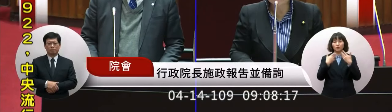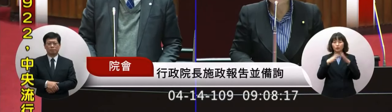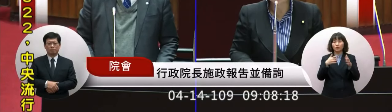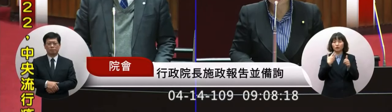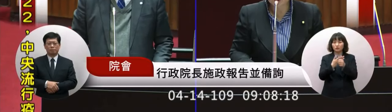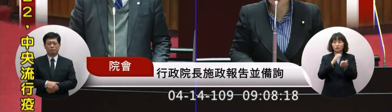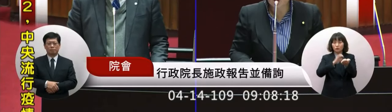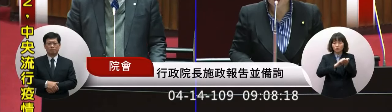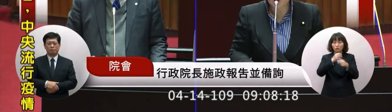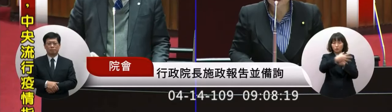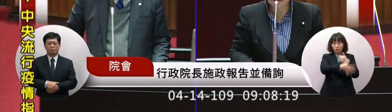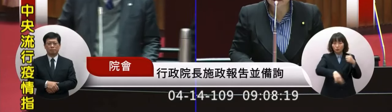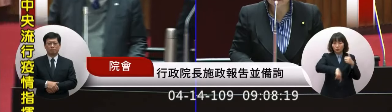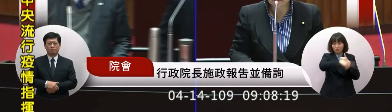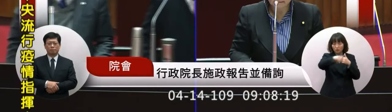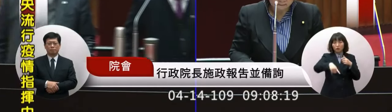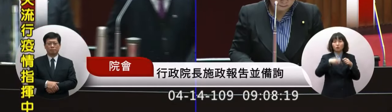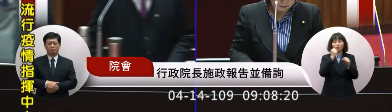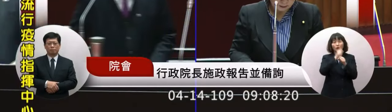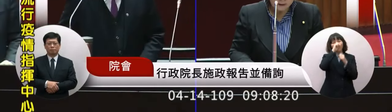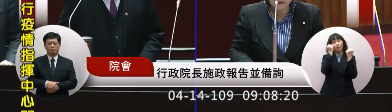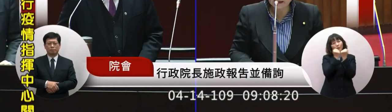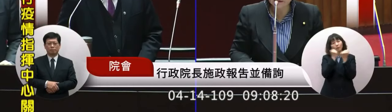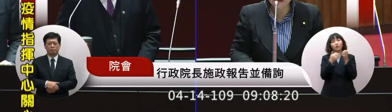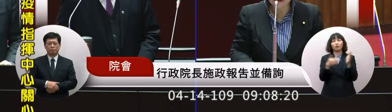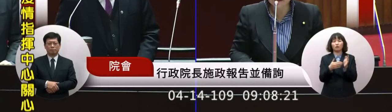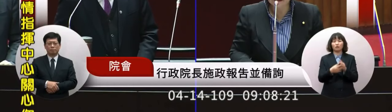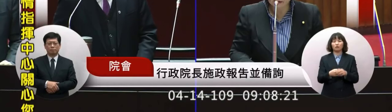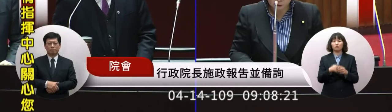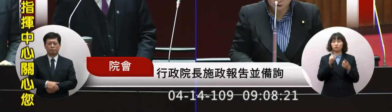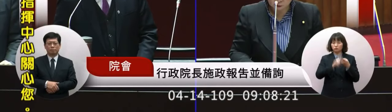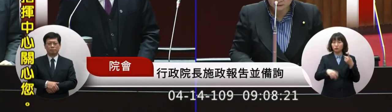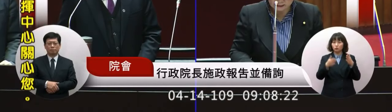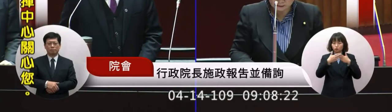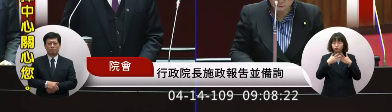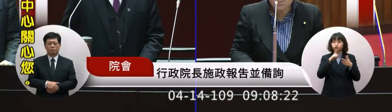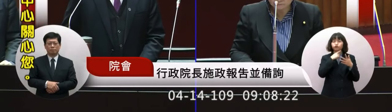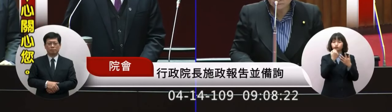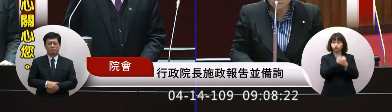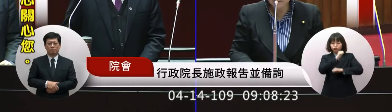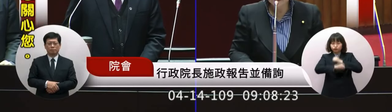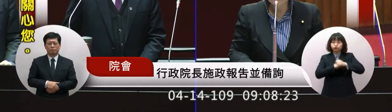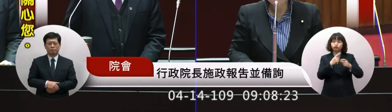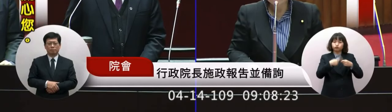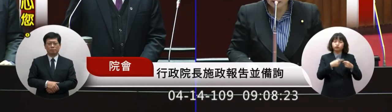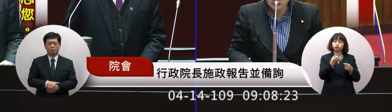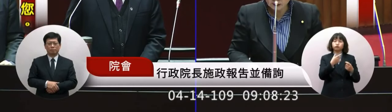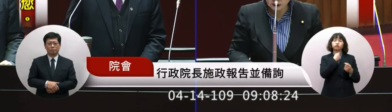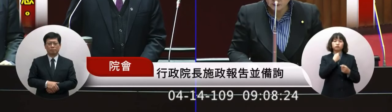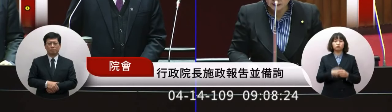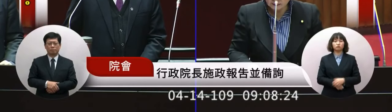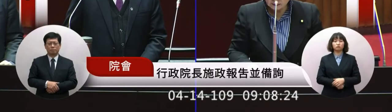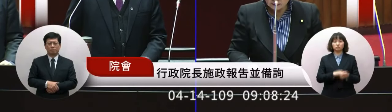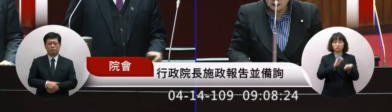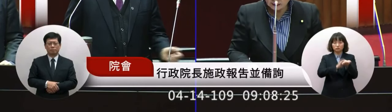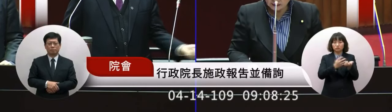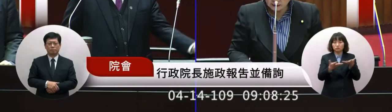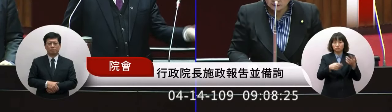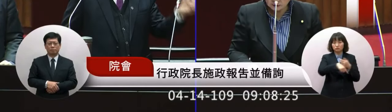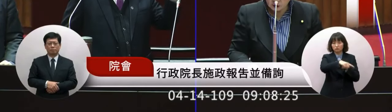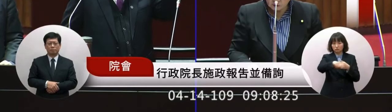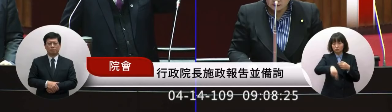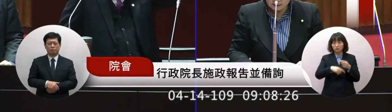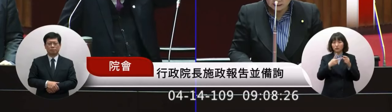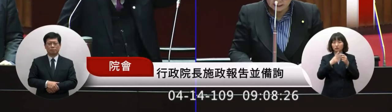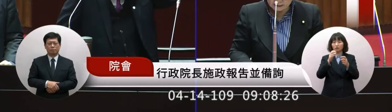医疗界只做功德，医疗界也要生存下去。医师人员和医